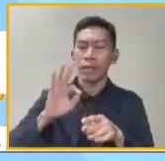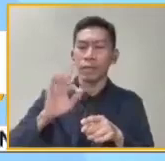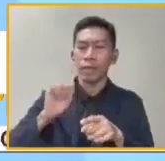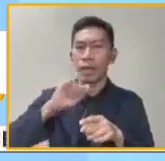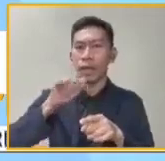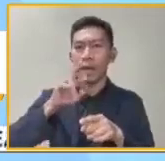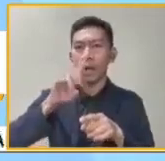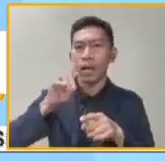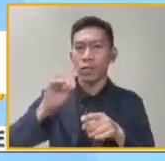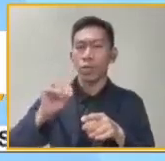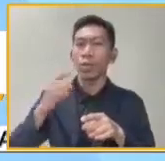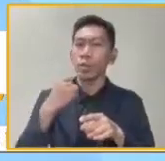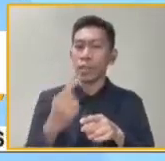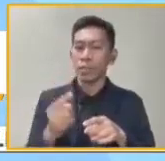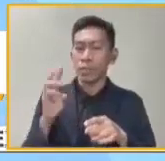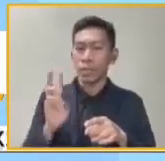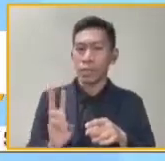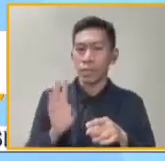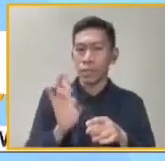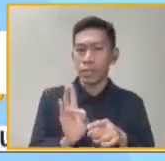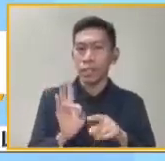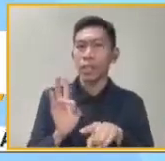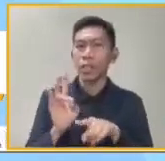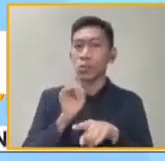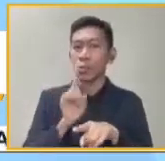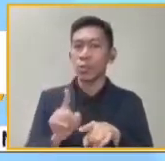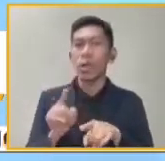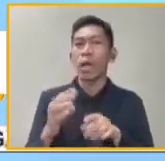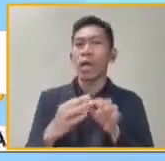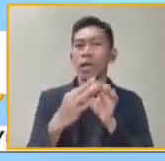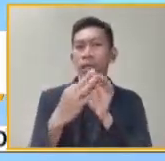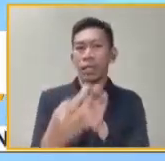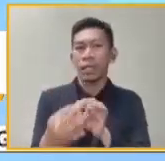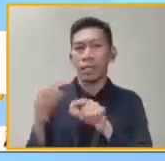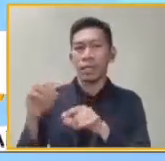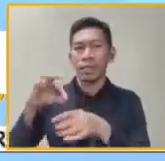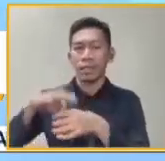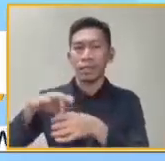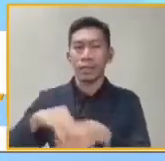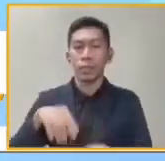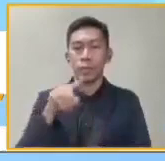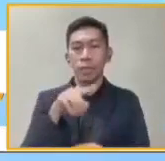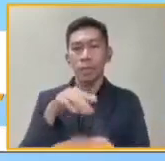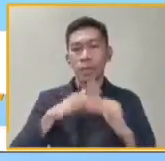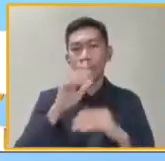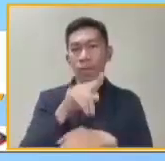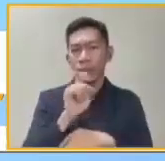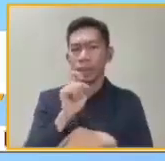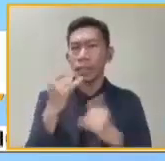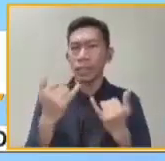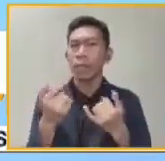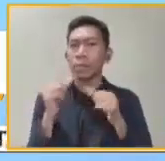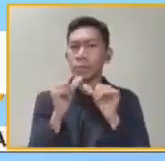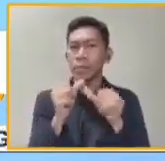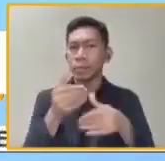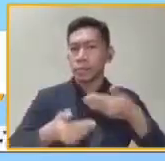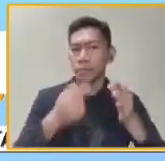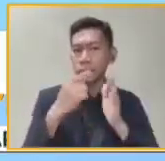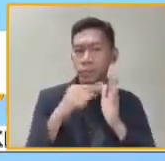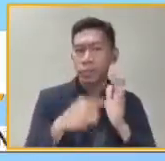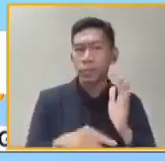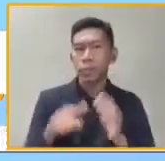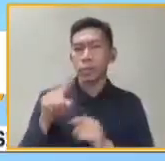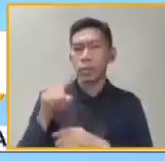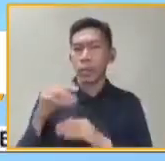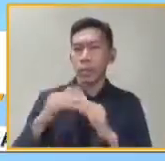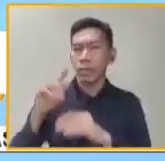mga insidenteng ito ay may kinalaman sa halalan. Mahigit naman sa 100 ang biniberipika at mahigit 100 ang walang